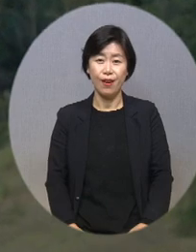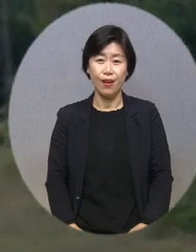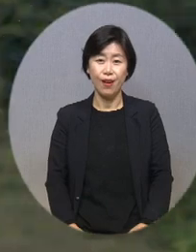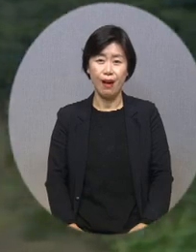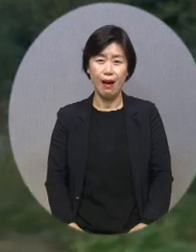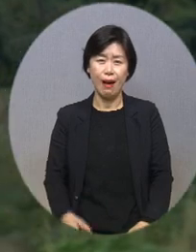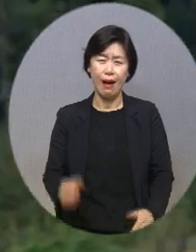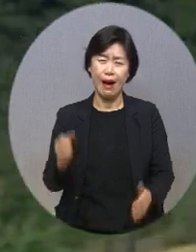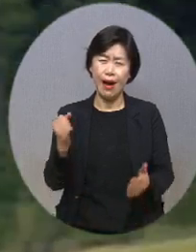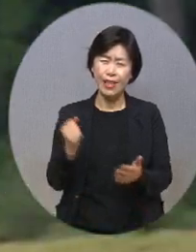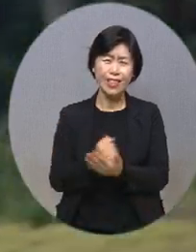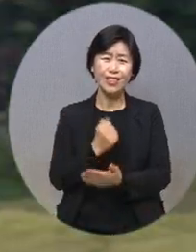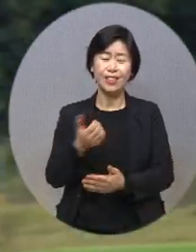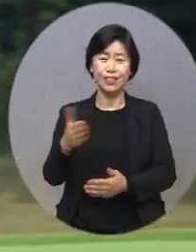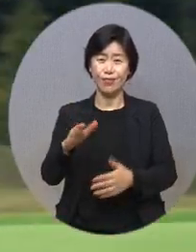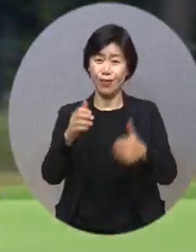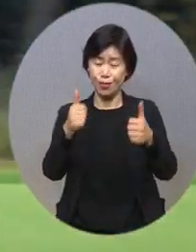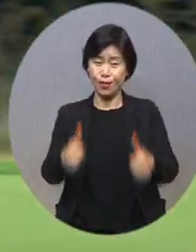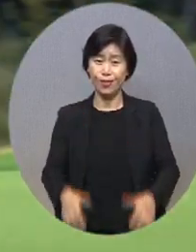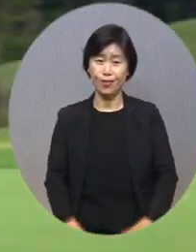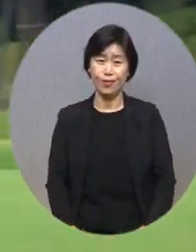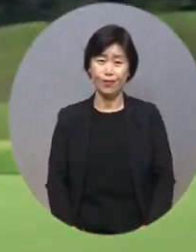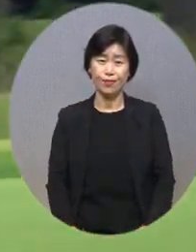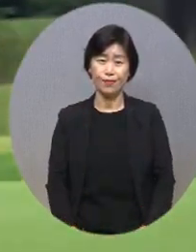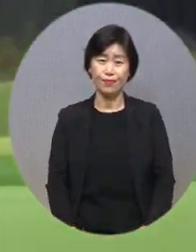오메이징. 뭐야? 대박.